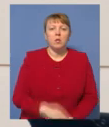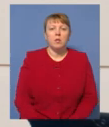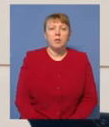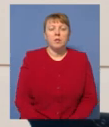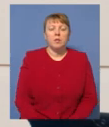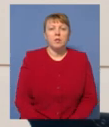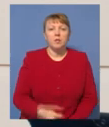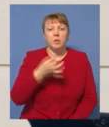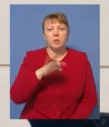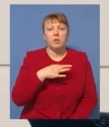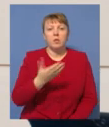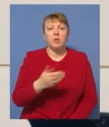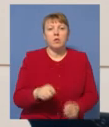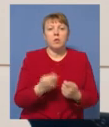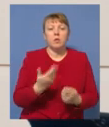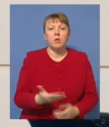квалификация уголовного правонарушения,